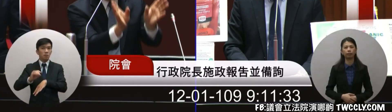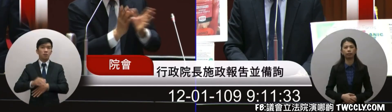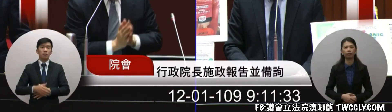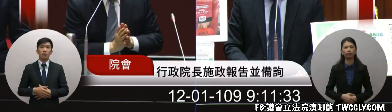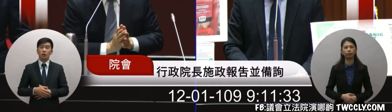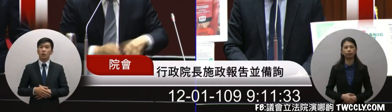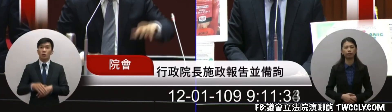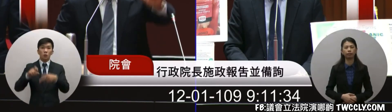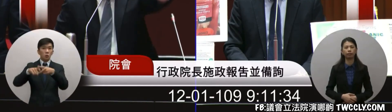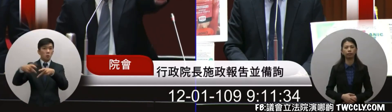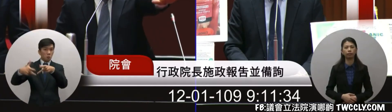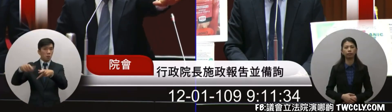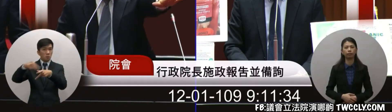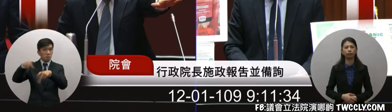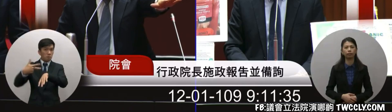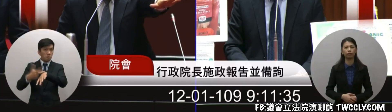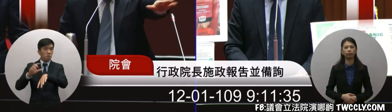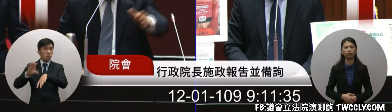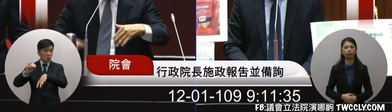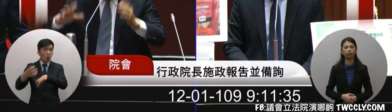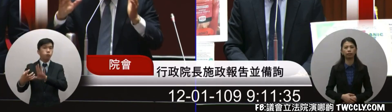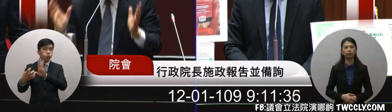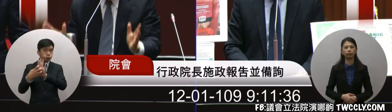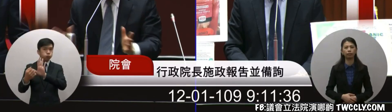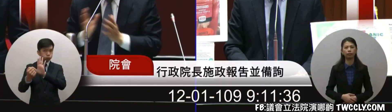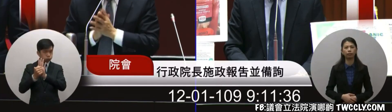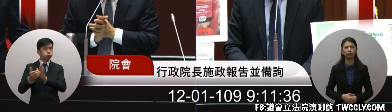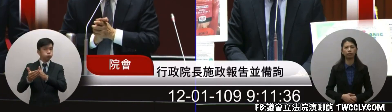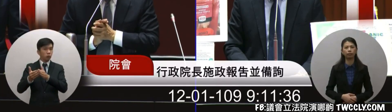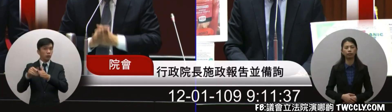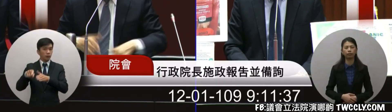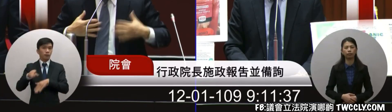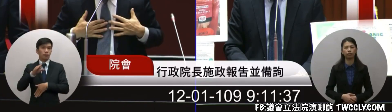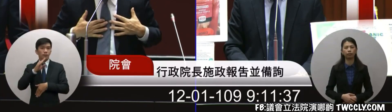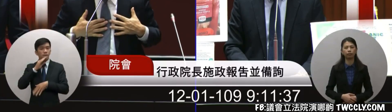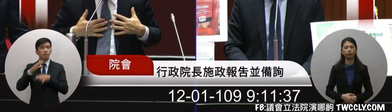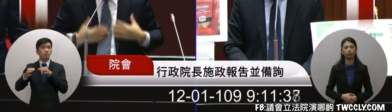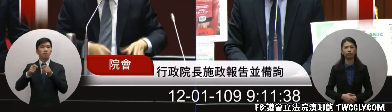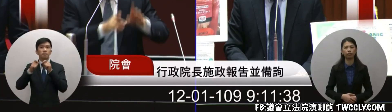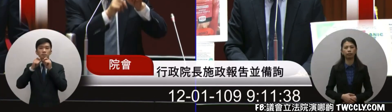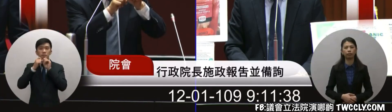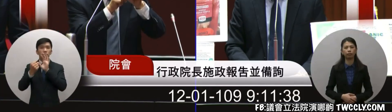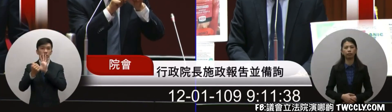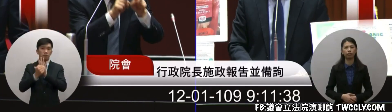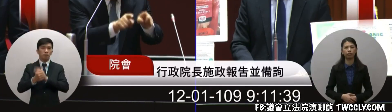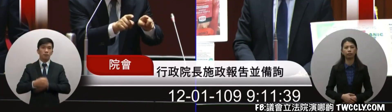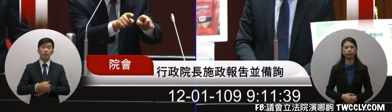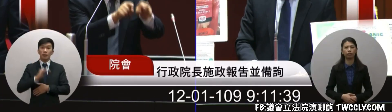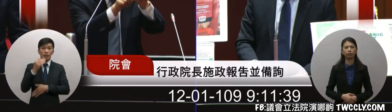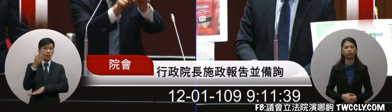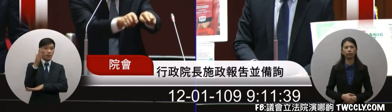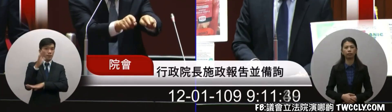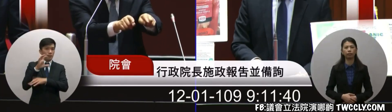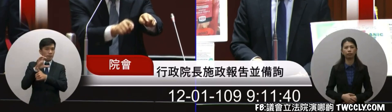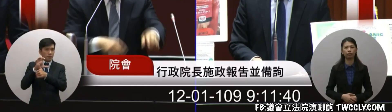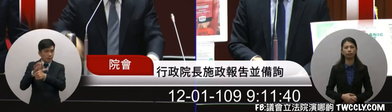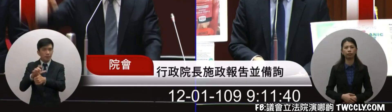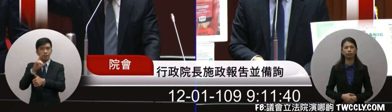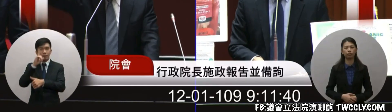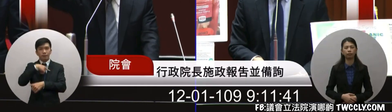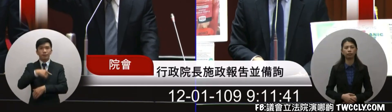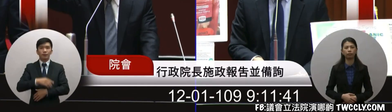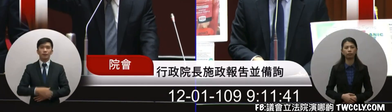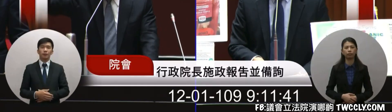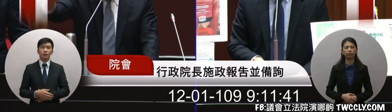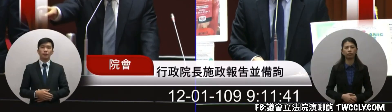给他标示，这个是商业行为，这个是他商品，政府不能用强制来这样子，这